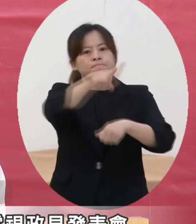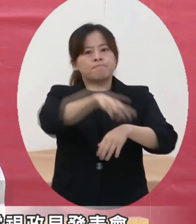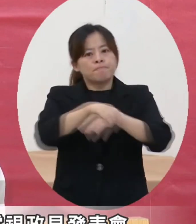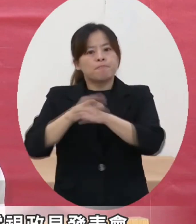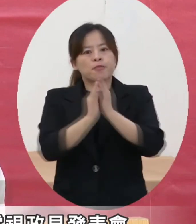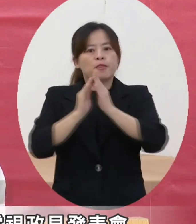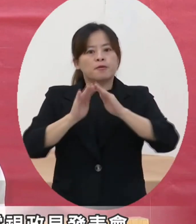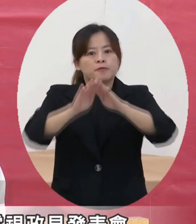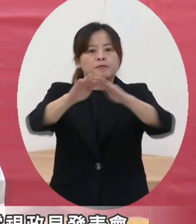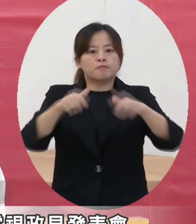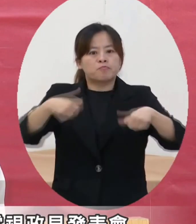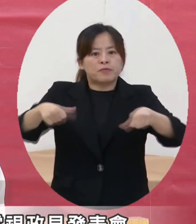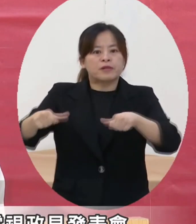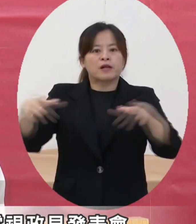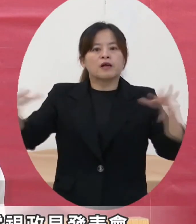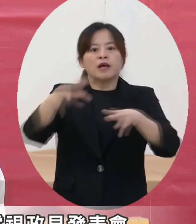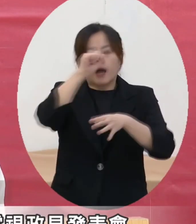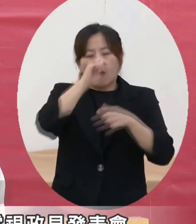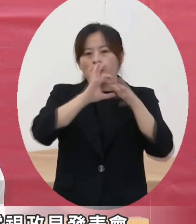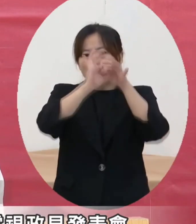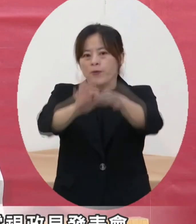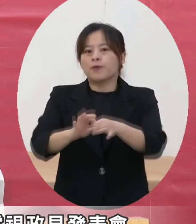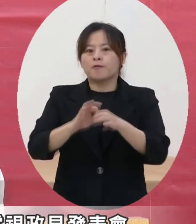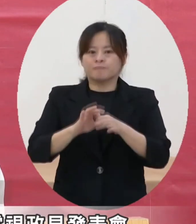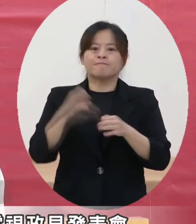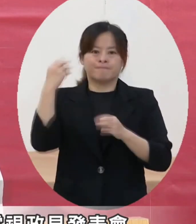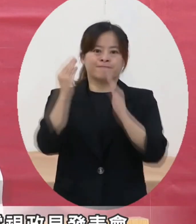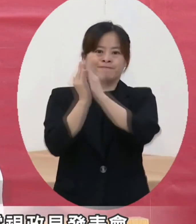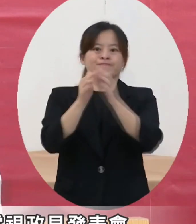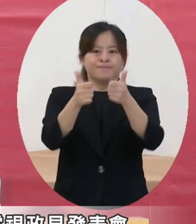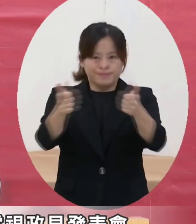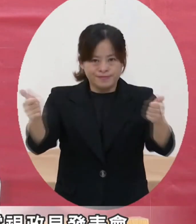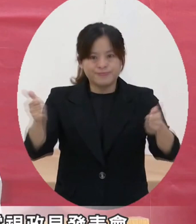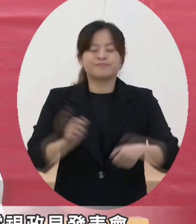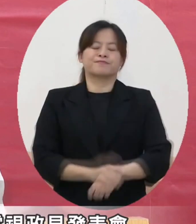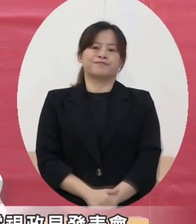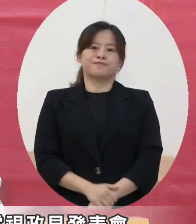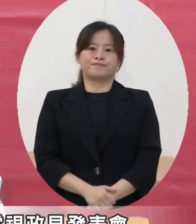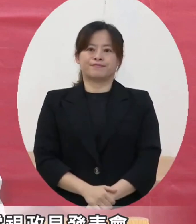政走向均衡共好、永续发展的新桃园。谢谢。